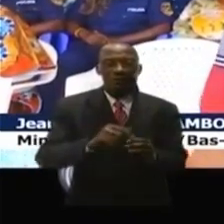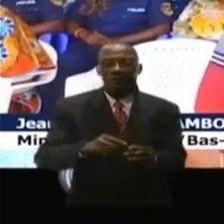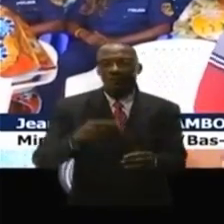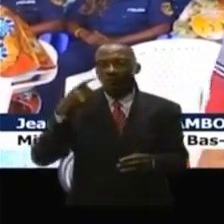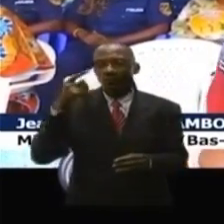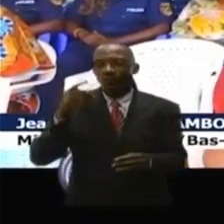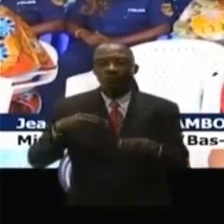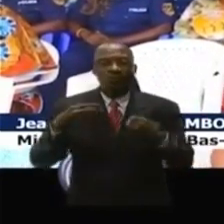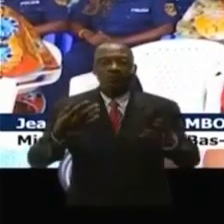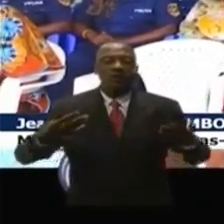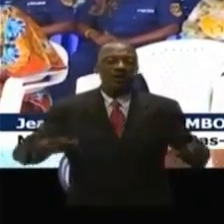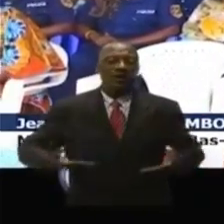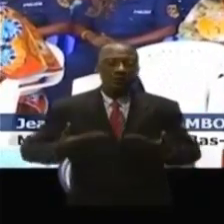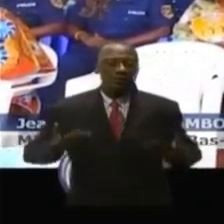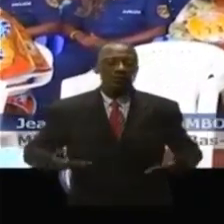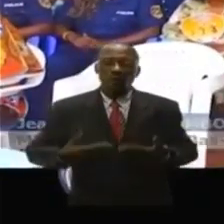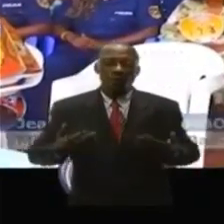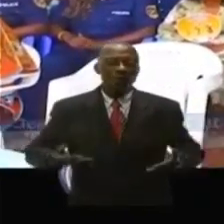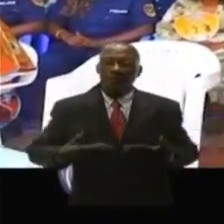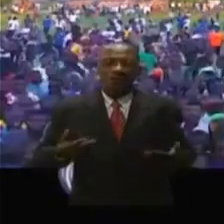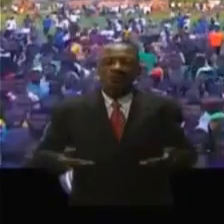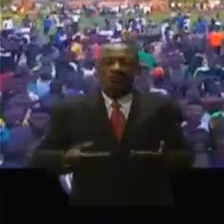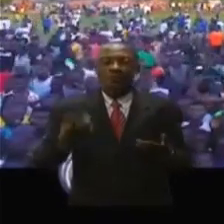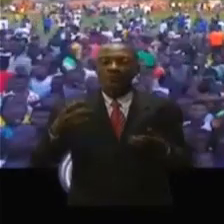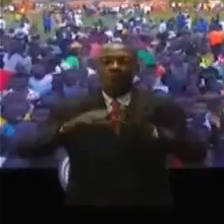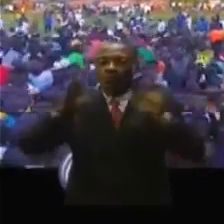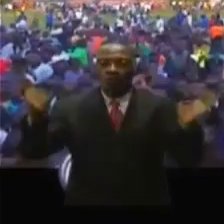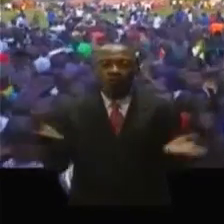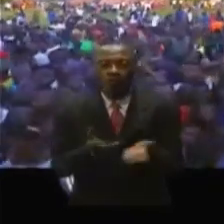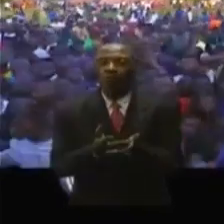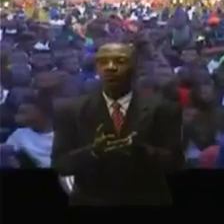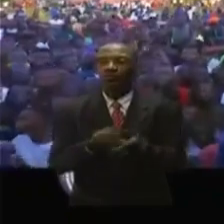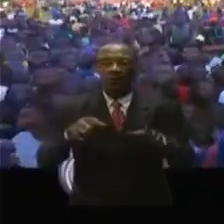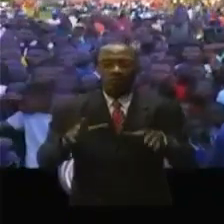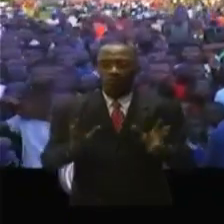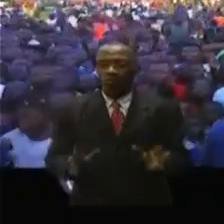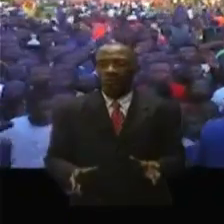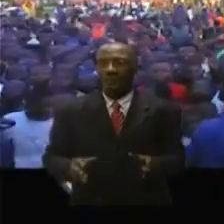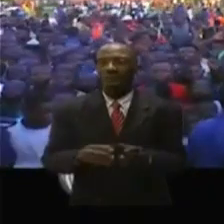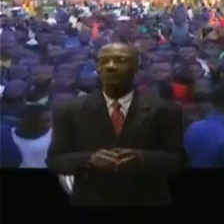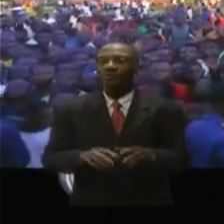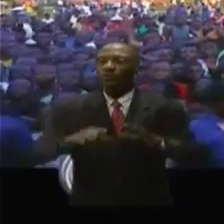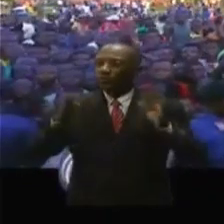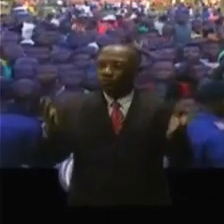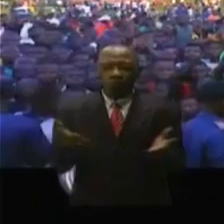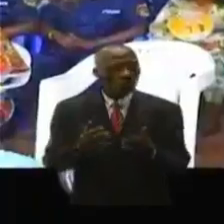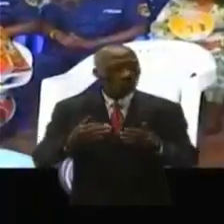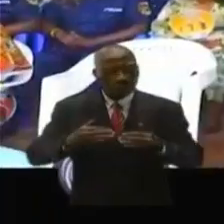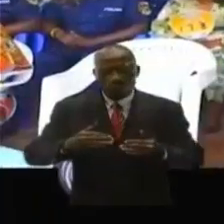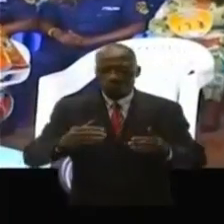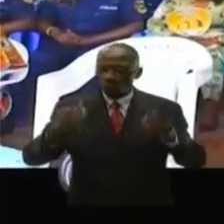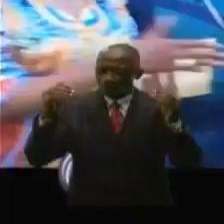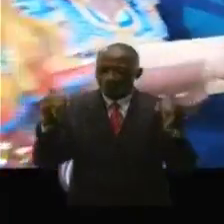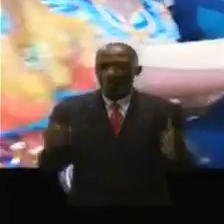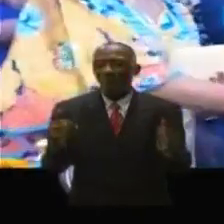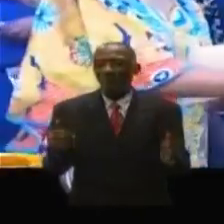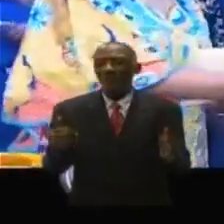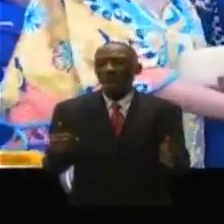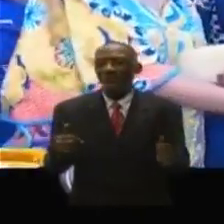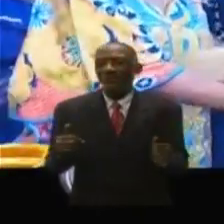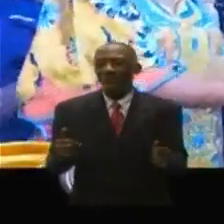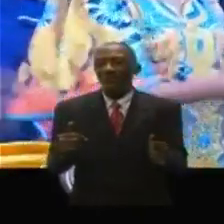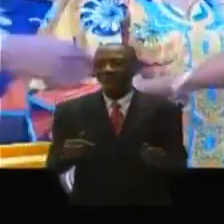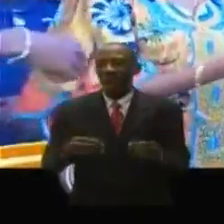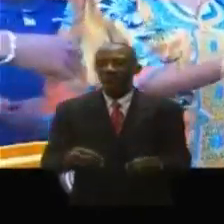Bomiti. Tout s'est passé très bien. Il y a eu fair play et l'association sportive Étoile du Congo a rapporté la coupe par 1-0. Tous les clubs